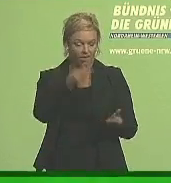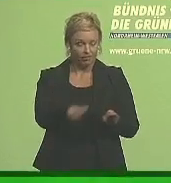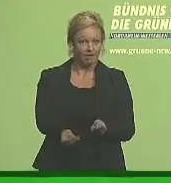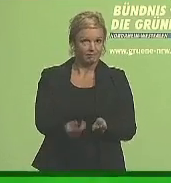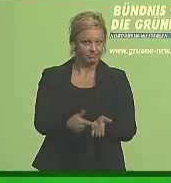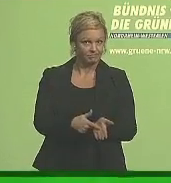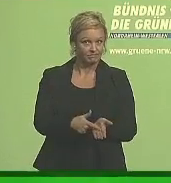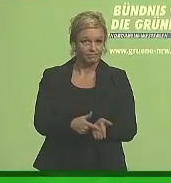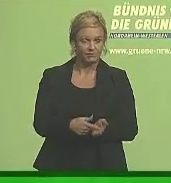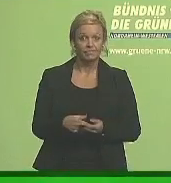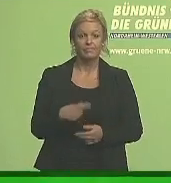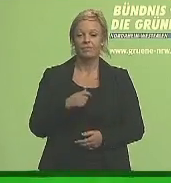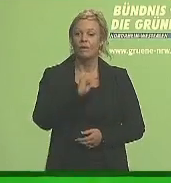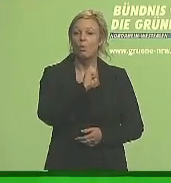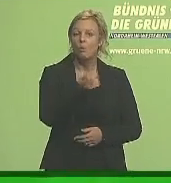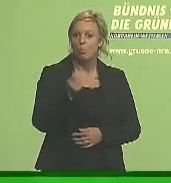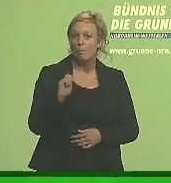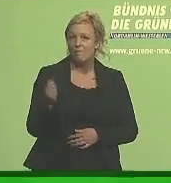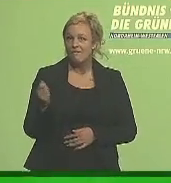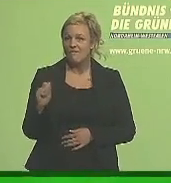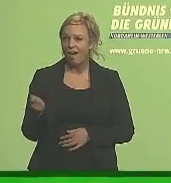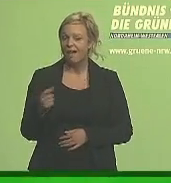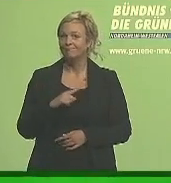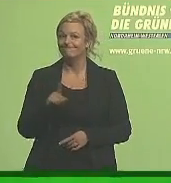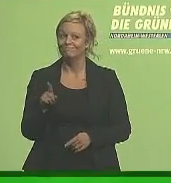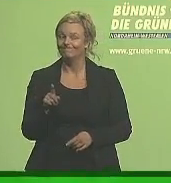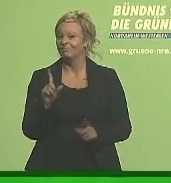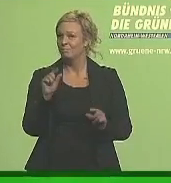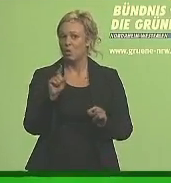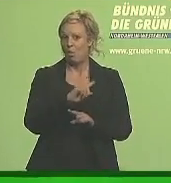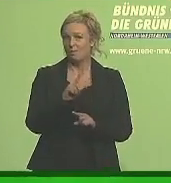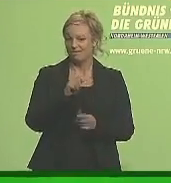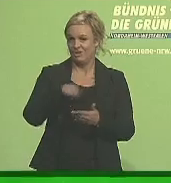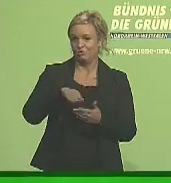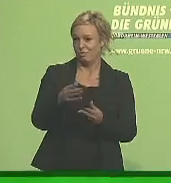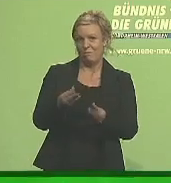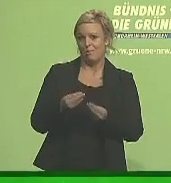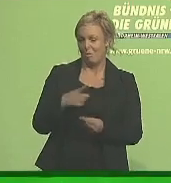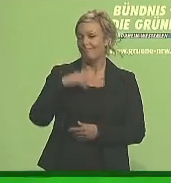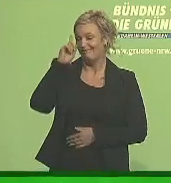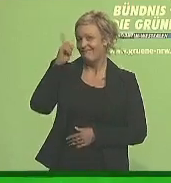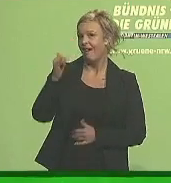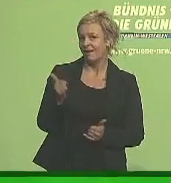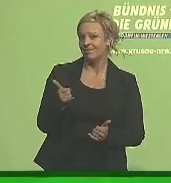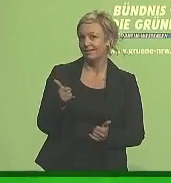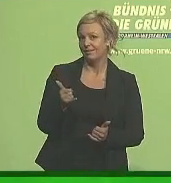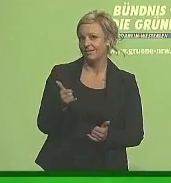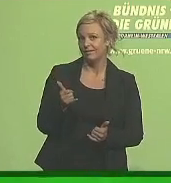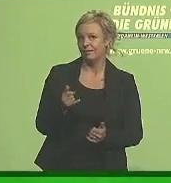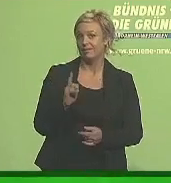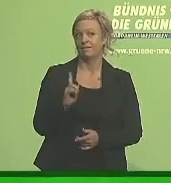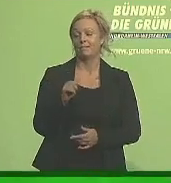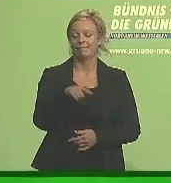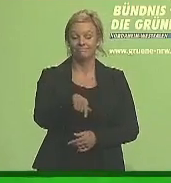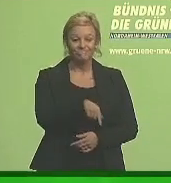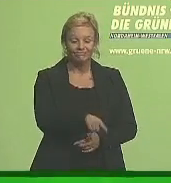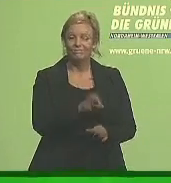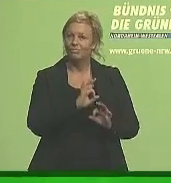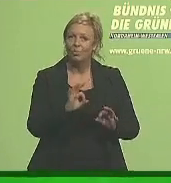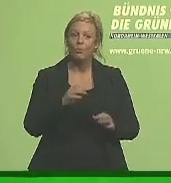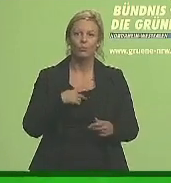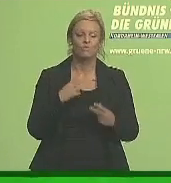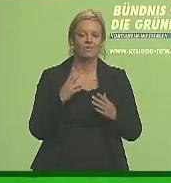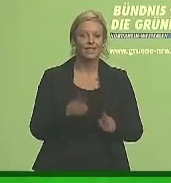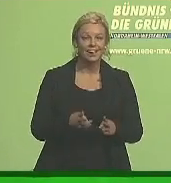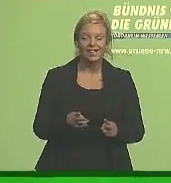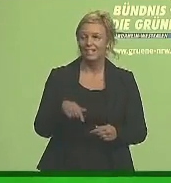weil Umfragen noch nicht ein verwandelt in Stimmenanteile ist. Das wissen wir. Und deswegen ist es gut und richtig, dass wir uns natürlich